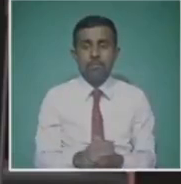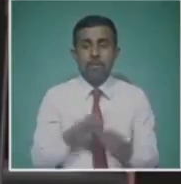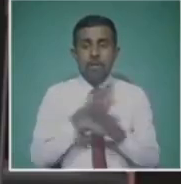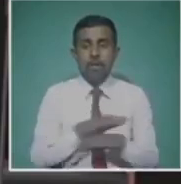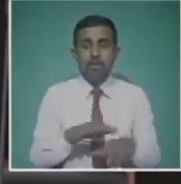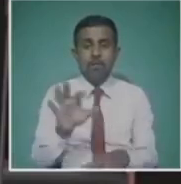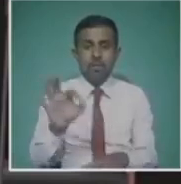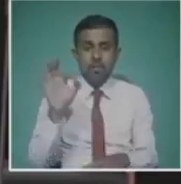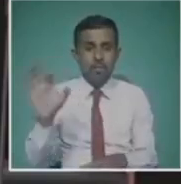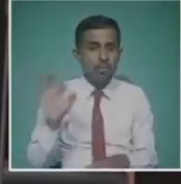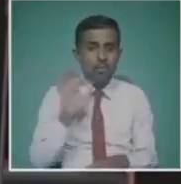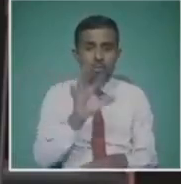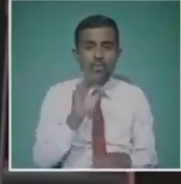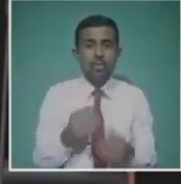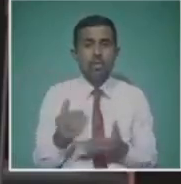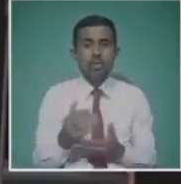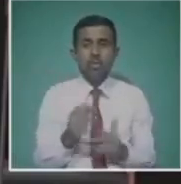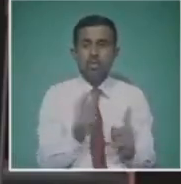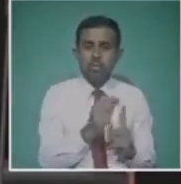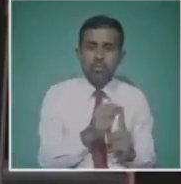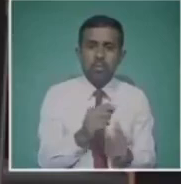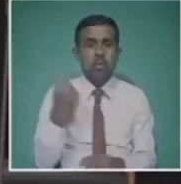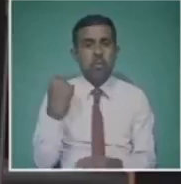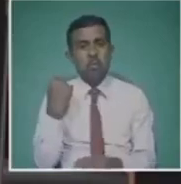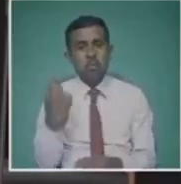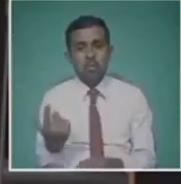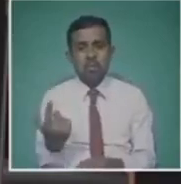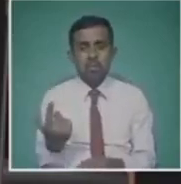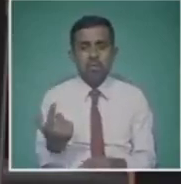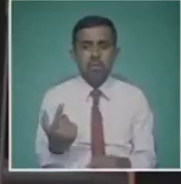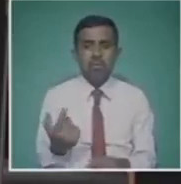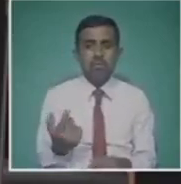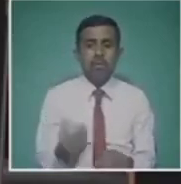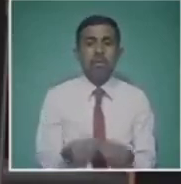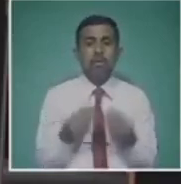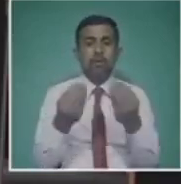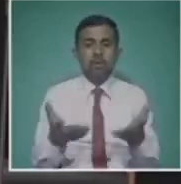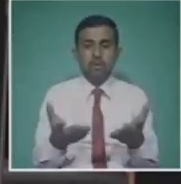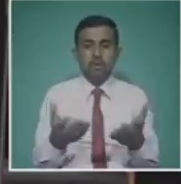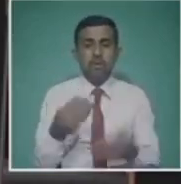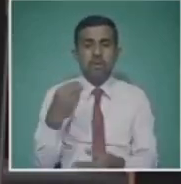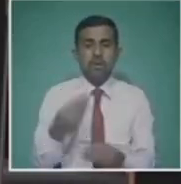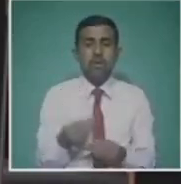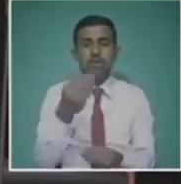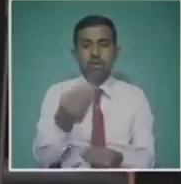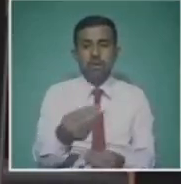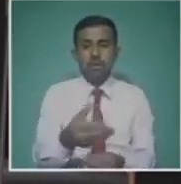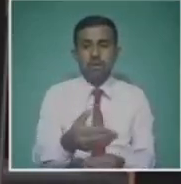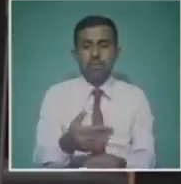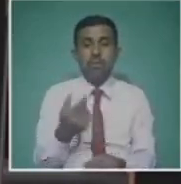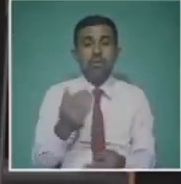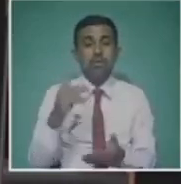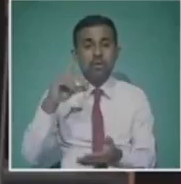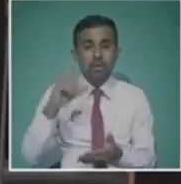ශිෂ්‍යයන් තෝරනවා නම් හැම එකන දුප්පත් උනත් පොහසත් උනත් අපි දෙන්න ලෑස්ති ණය දෙන්න ලෑස්ති ඉතා